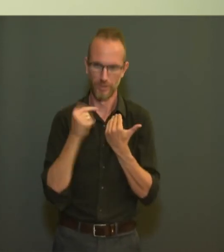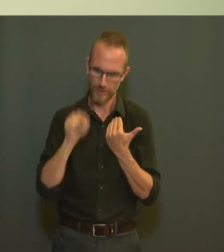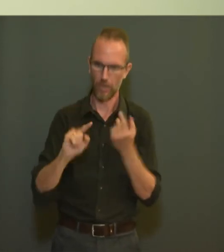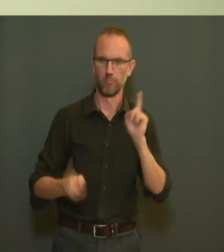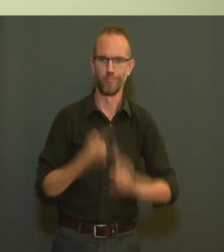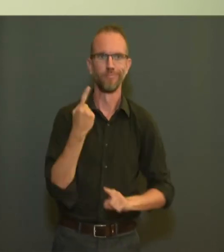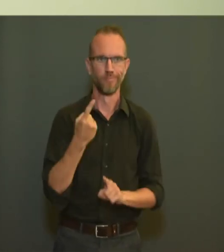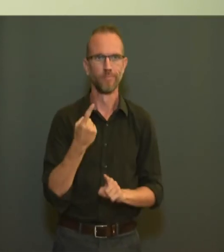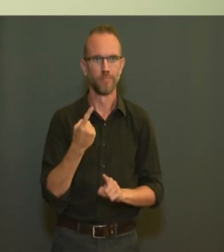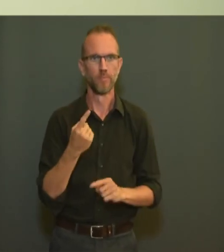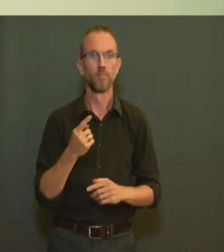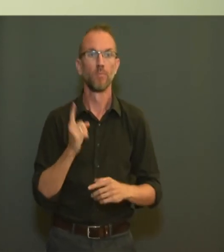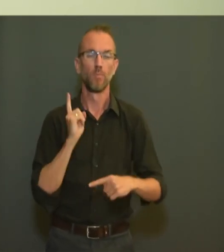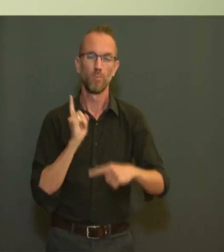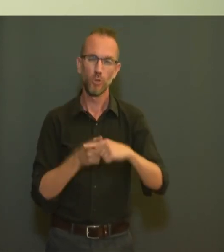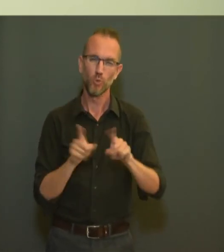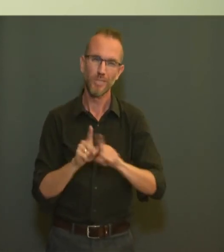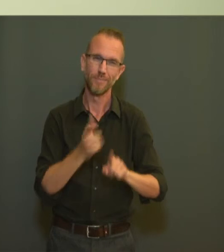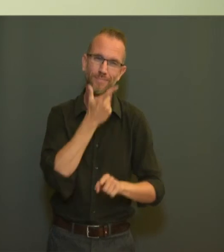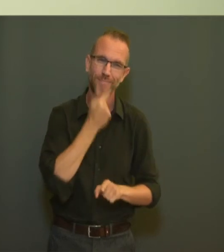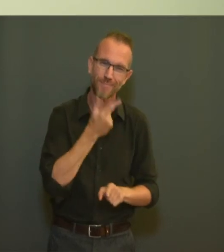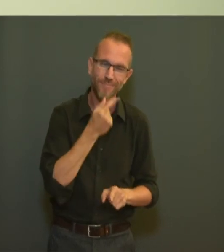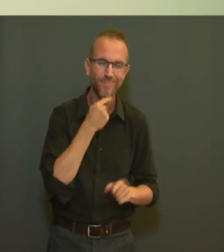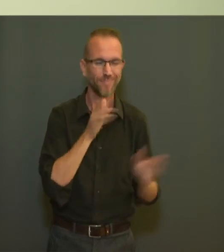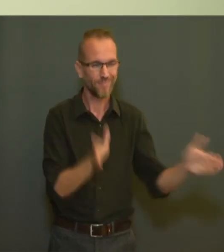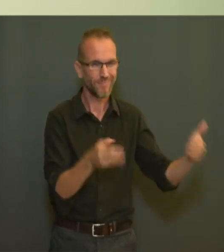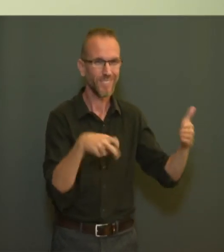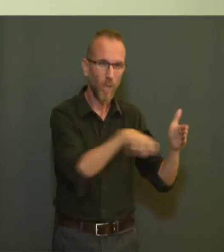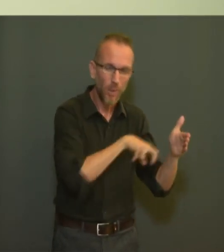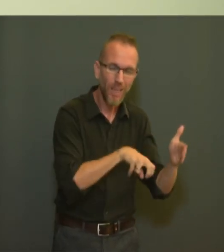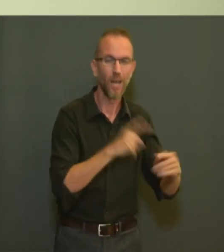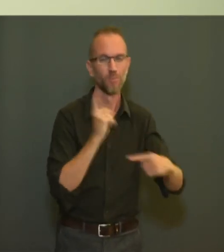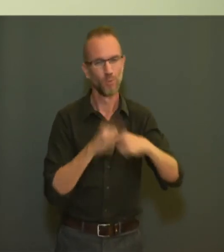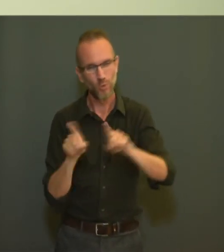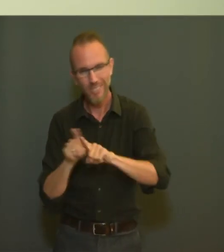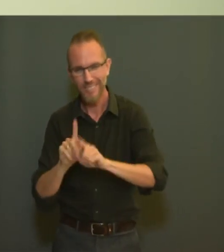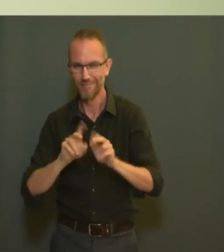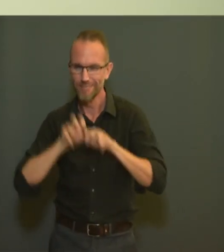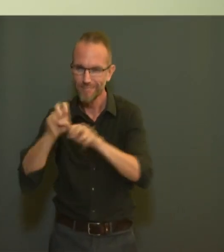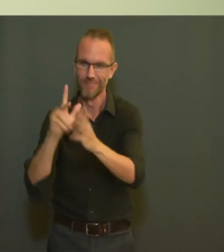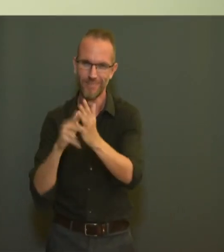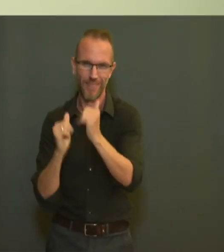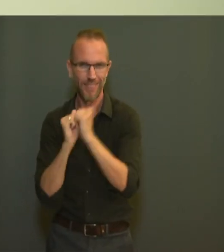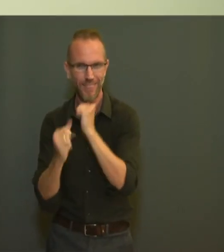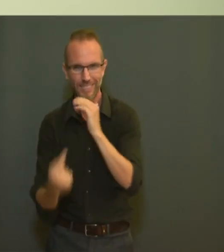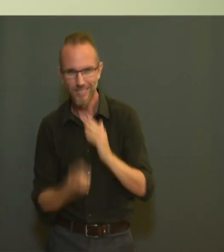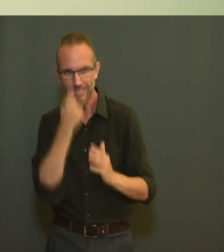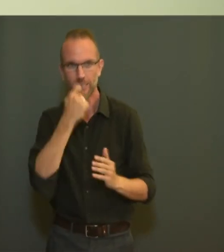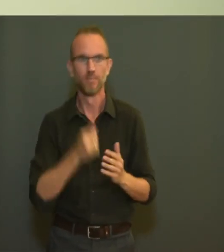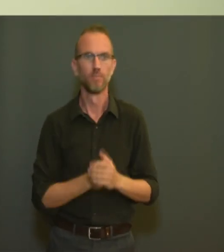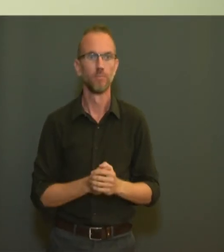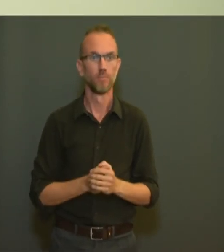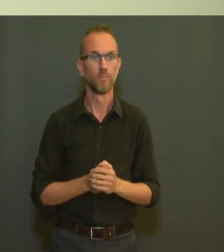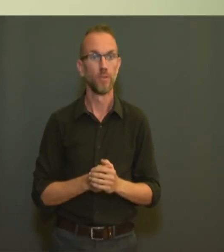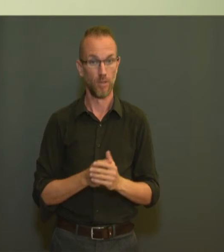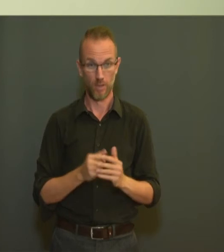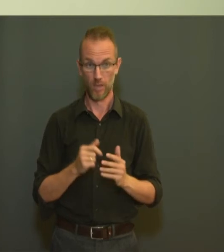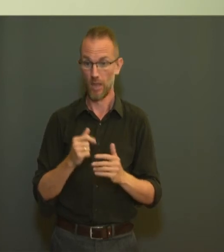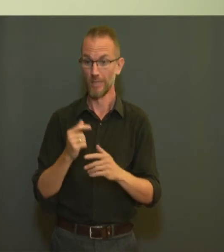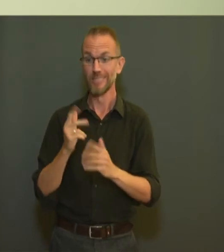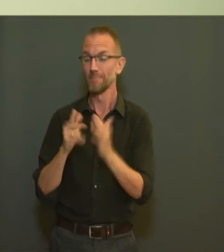et votre test et gardez votre quarantaine en rentrant de zone rouge, même si ce test est